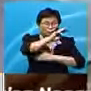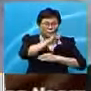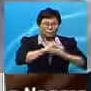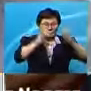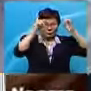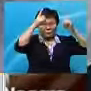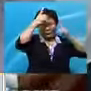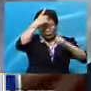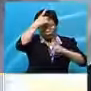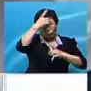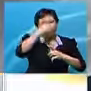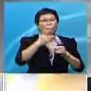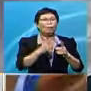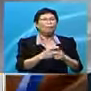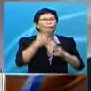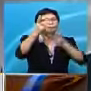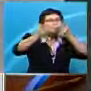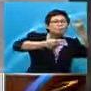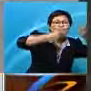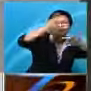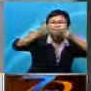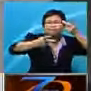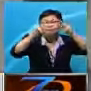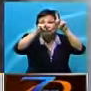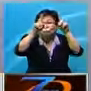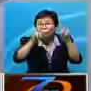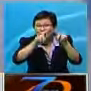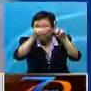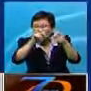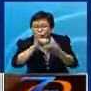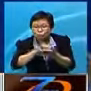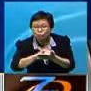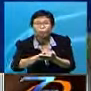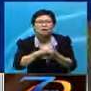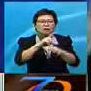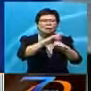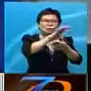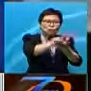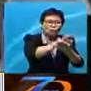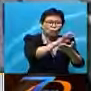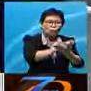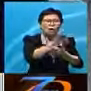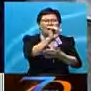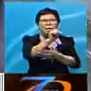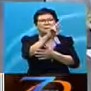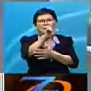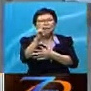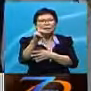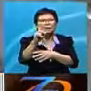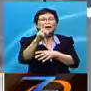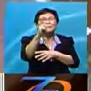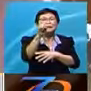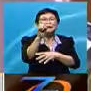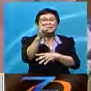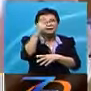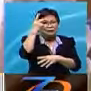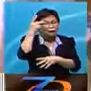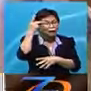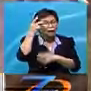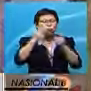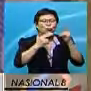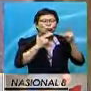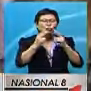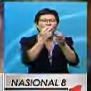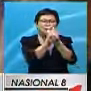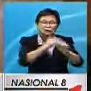Pendidikan Datuk Sri Mazir Khalid yang meninjau perjalanan peperiksaan itu di Sekolah Kebangsaan SK Sodomon Keningau mengucapkan